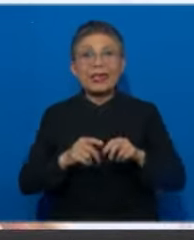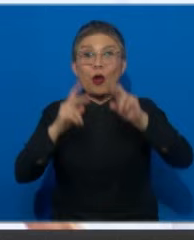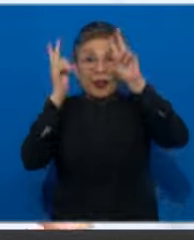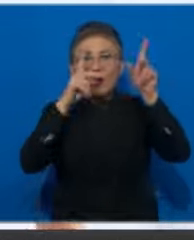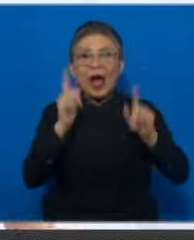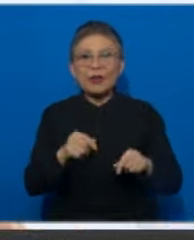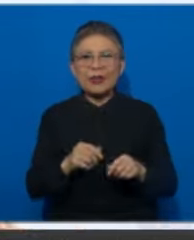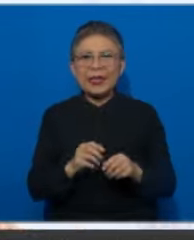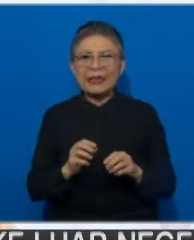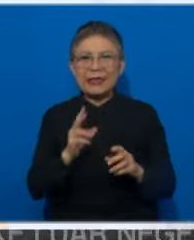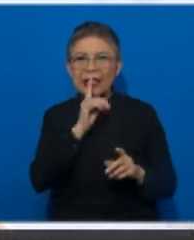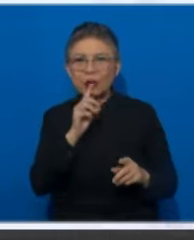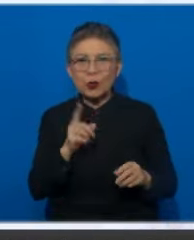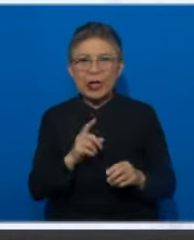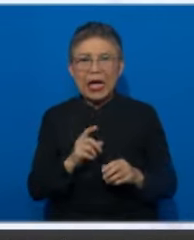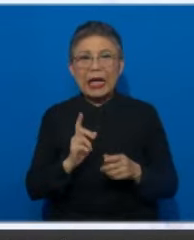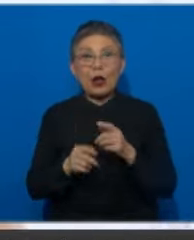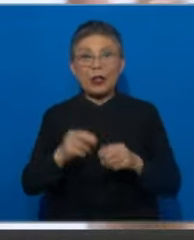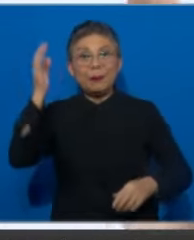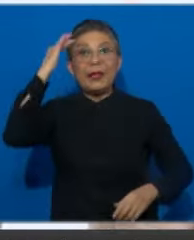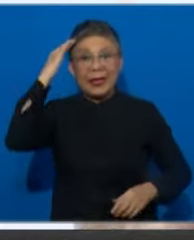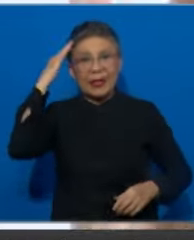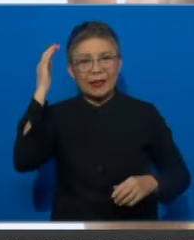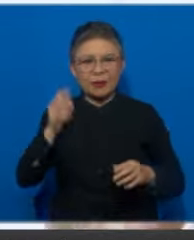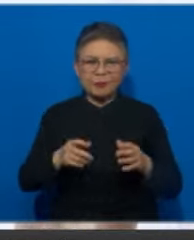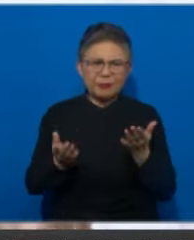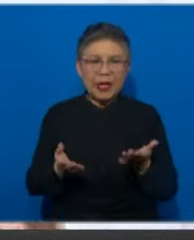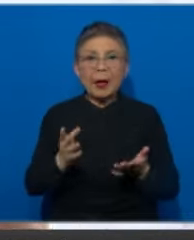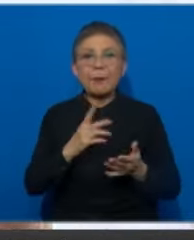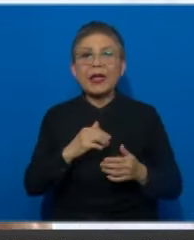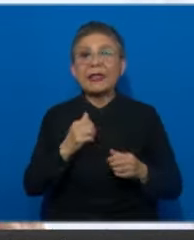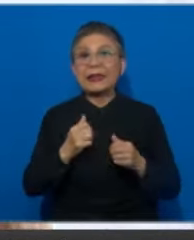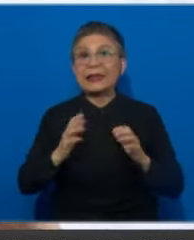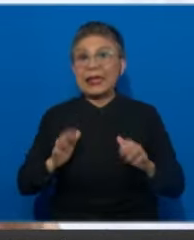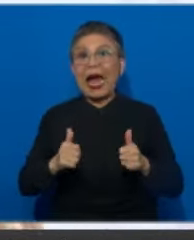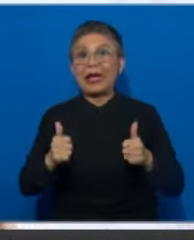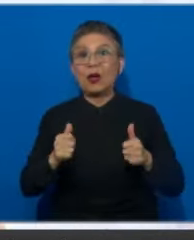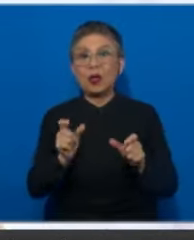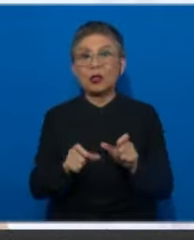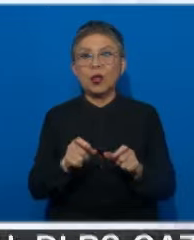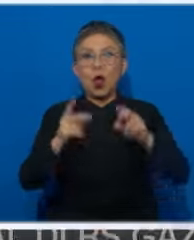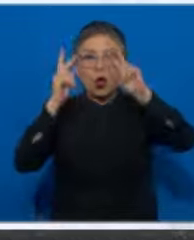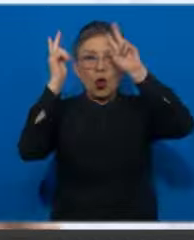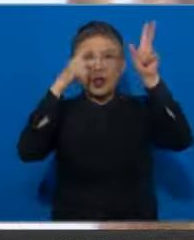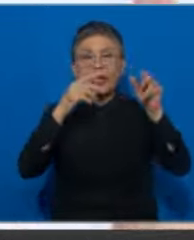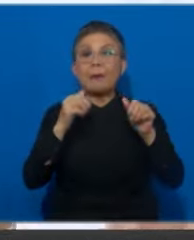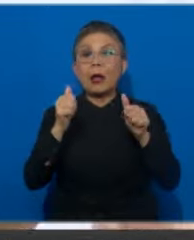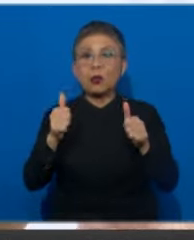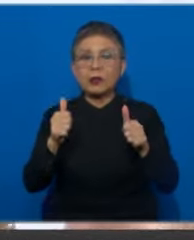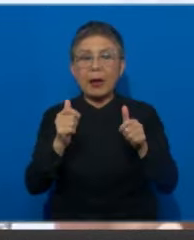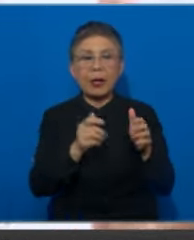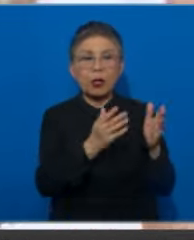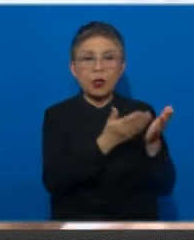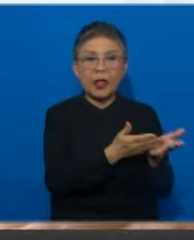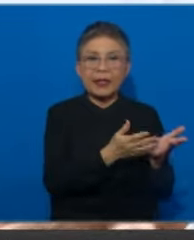Nah ini kalau pakai grafik kurva normal, hal yang paling langka terjadi itu pada konten yang sangat bagus, apa konten